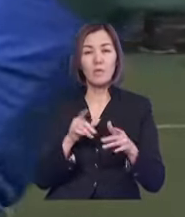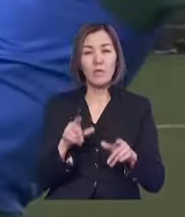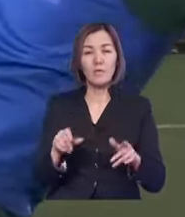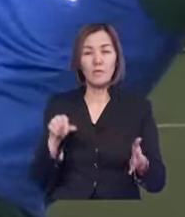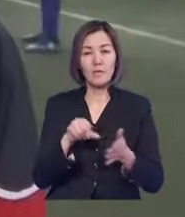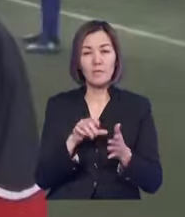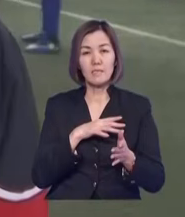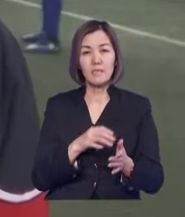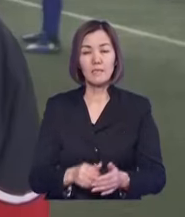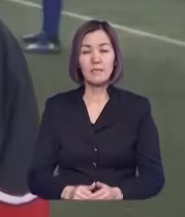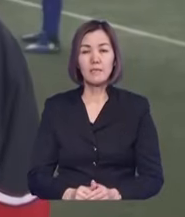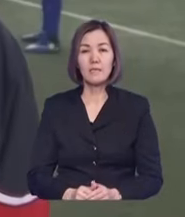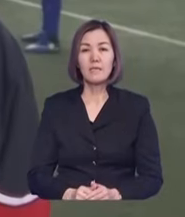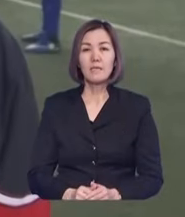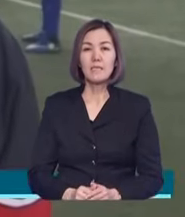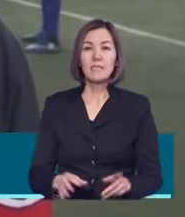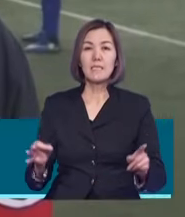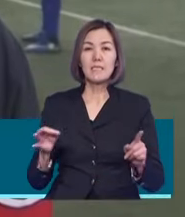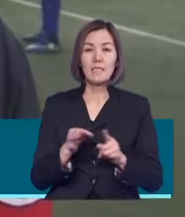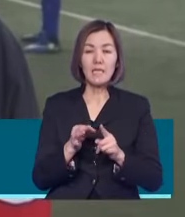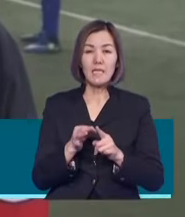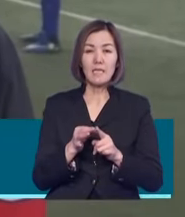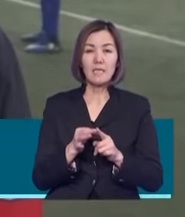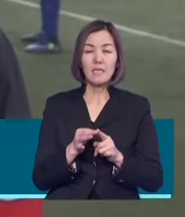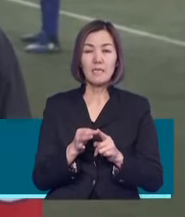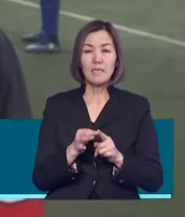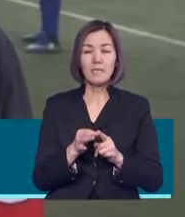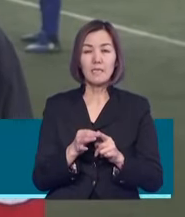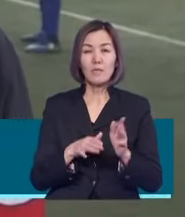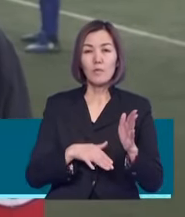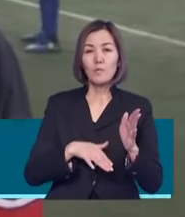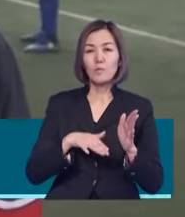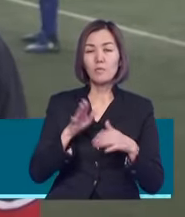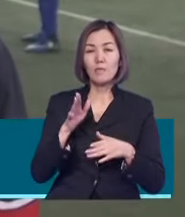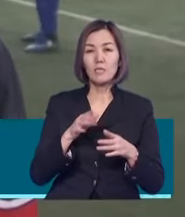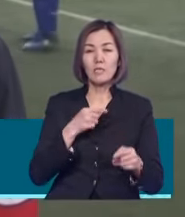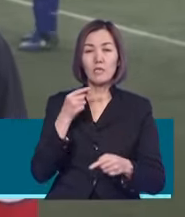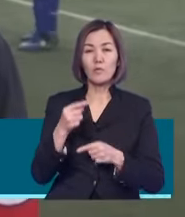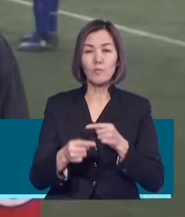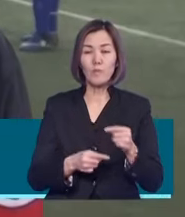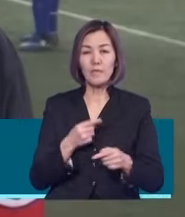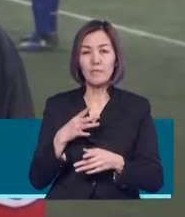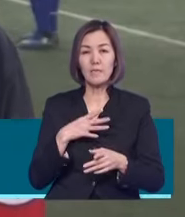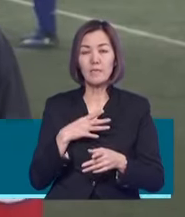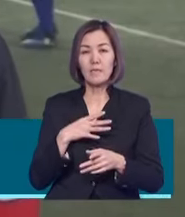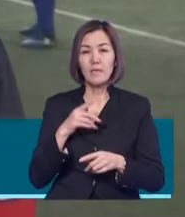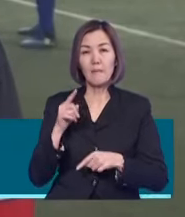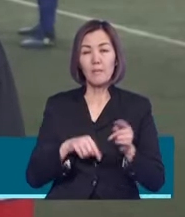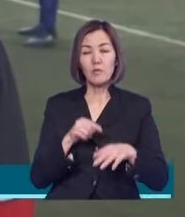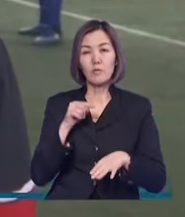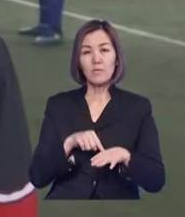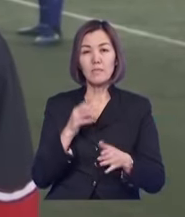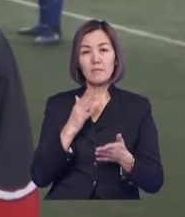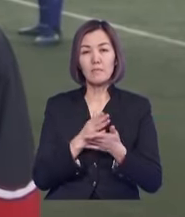ұйытқы болған. Бұл жердегі негізгі мақсат өзіміздің артымыздан өсіп келе жатқан өскелең ұрпақтың мына патриоттық